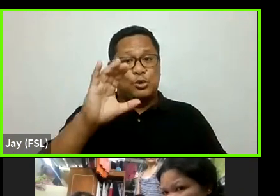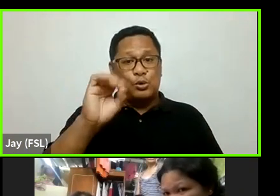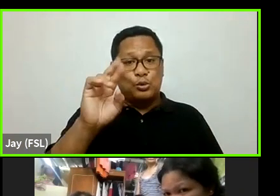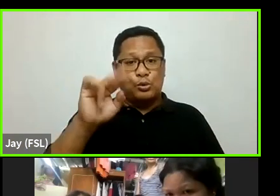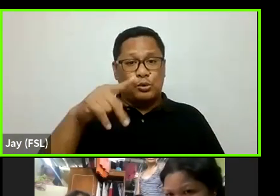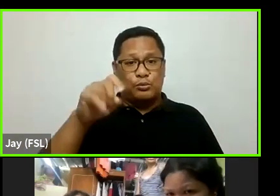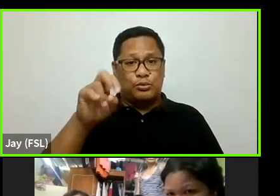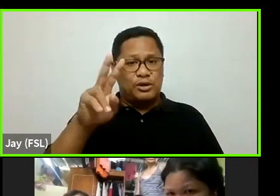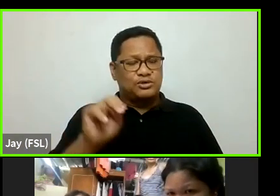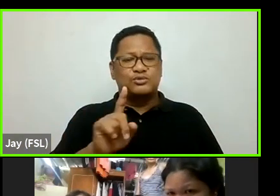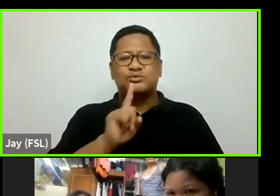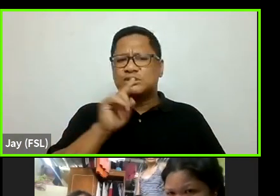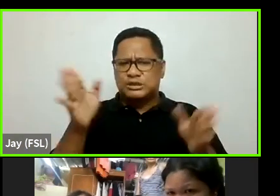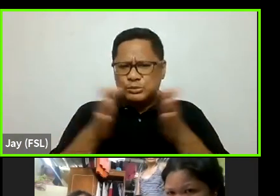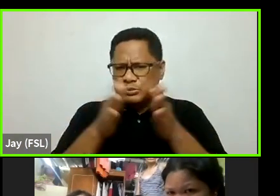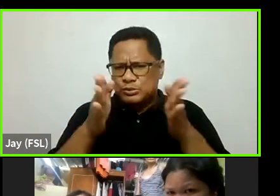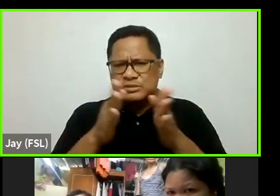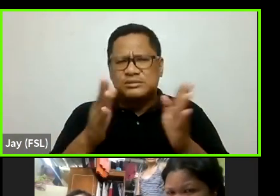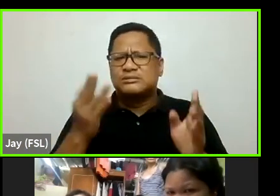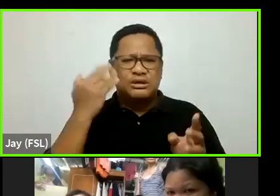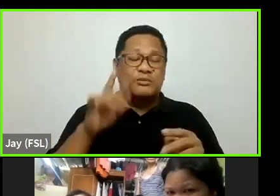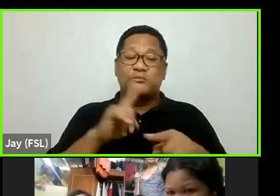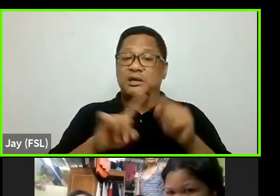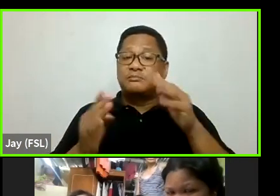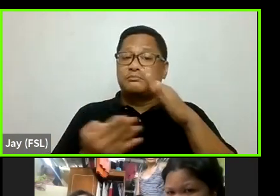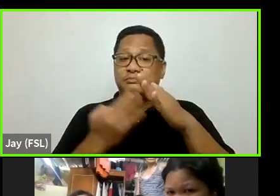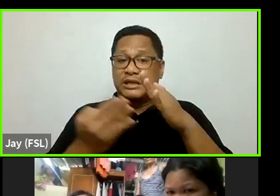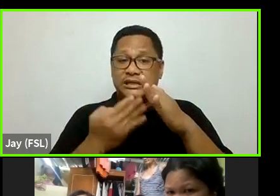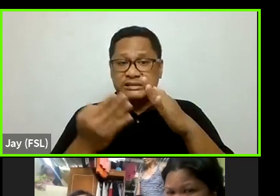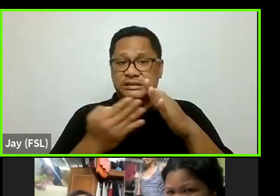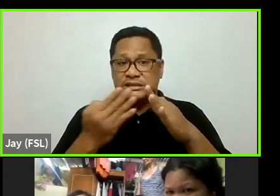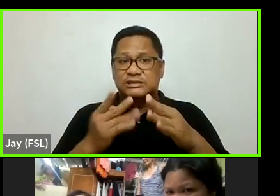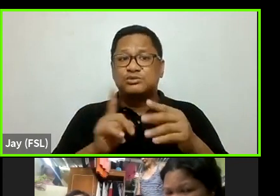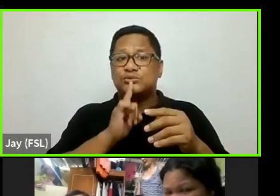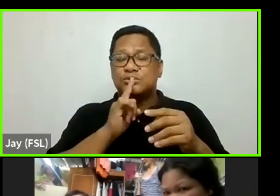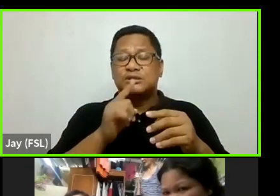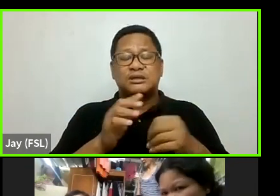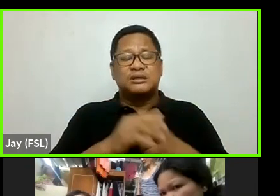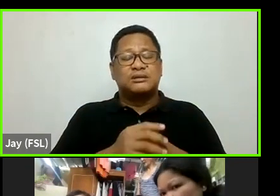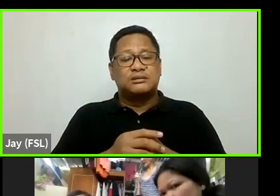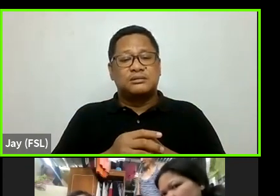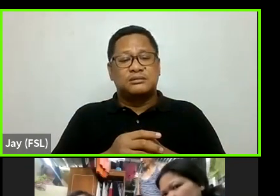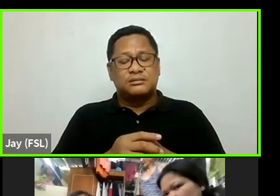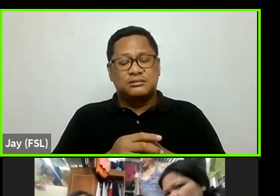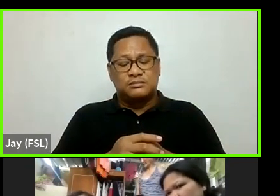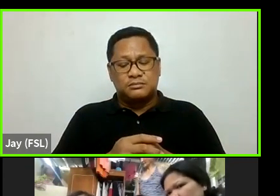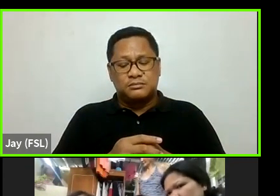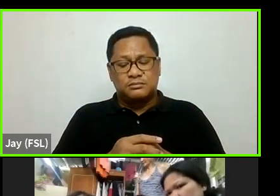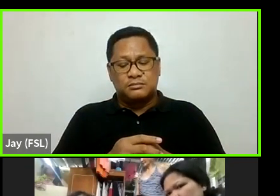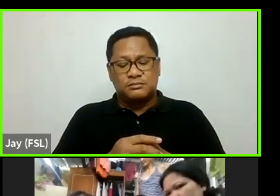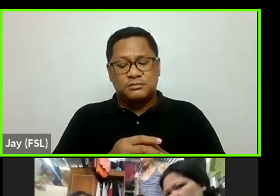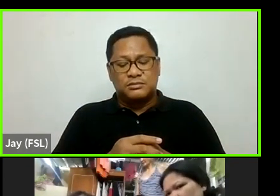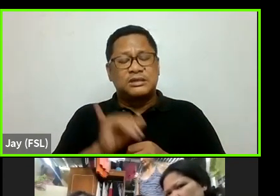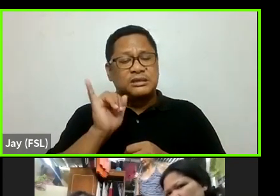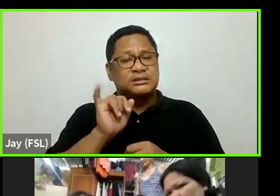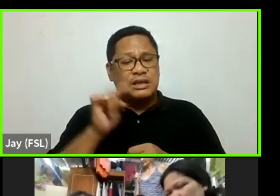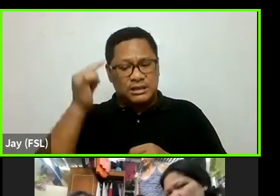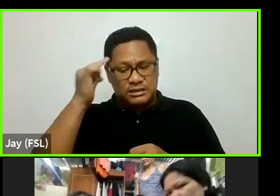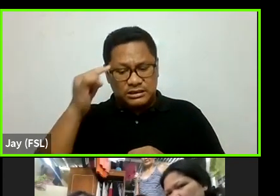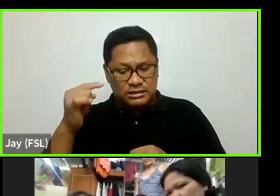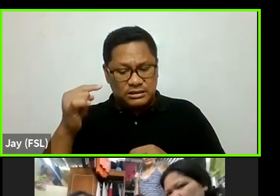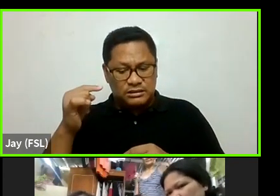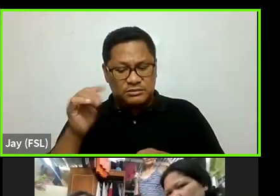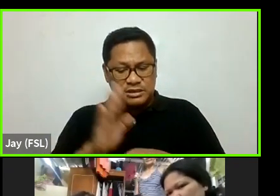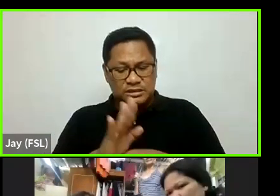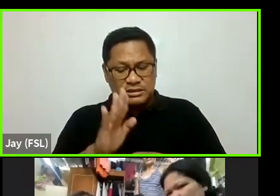yung small scale, wala akong masyado na, pero basic, ano naman, business operation. So... Yan ang naisip kong business ngayon. Ngayon, kung may